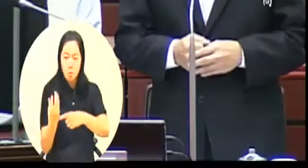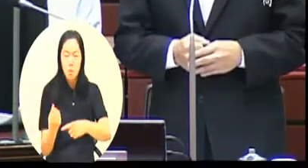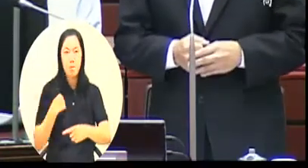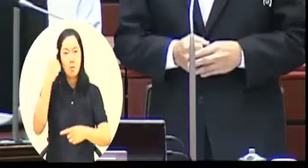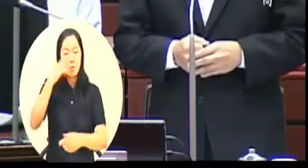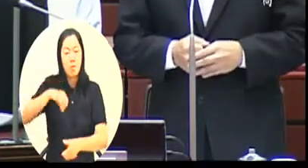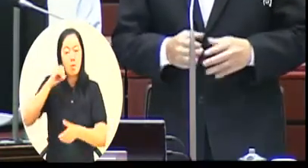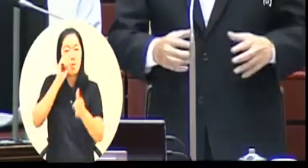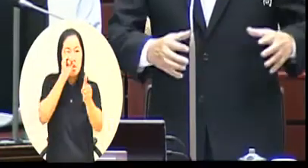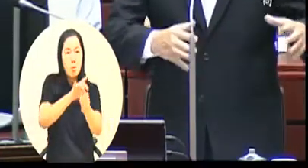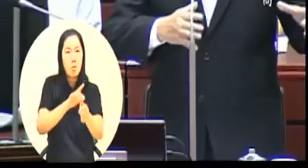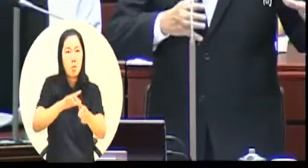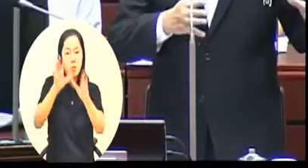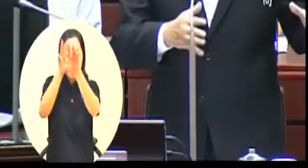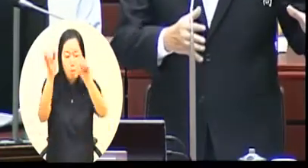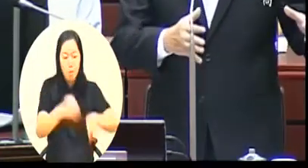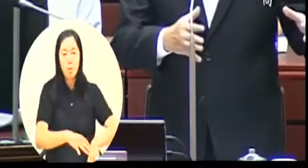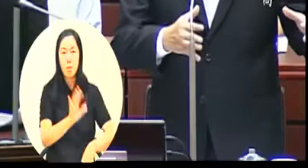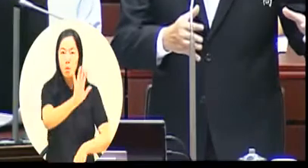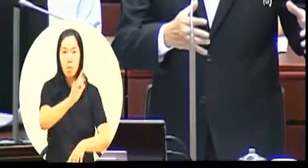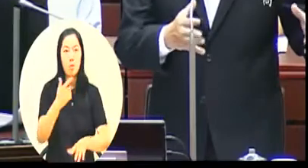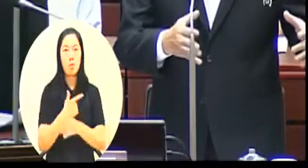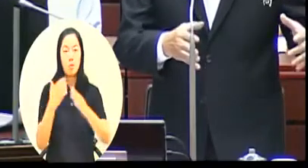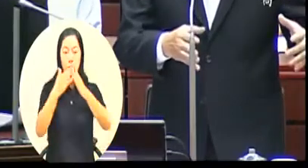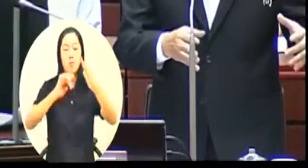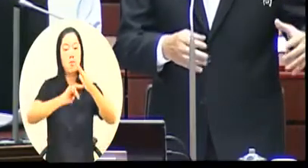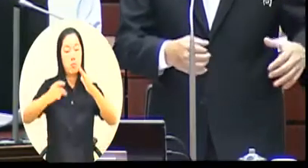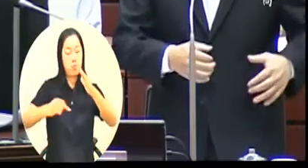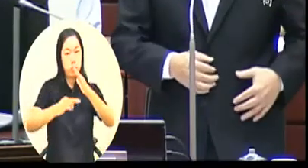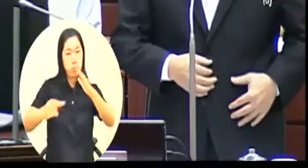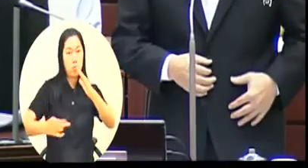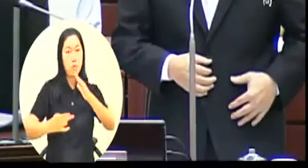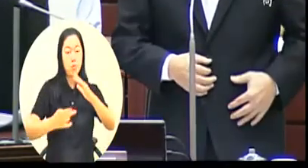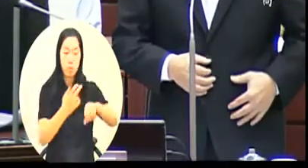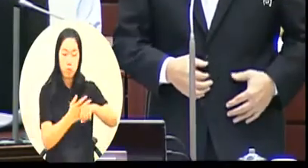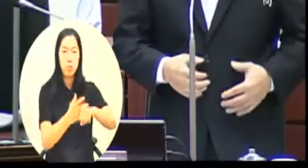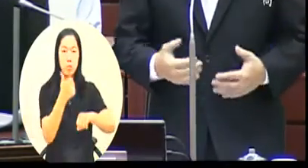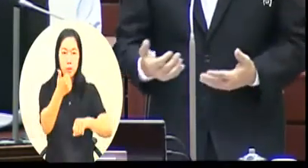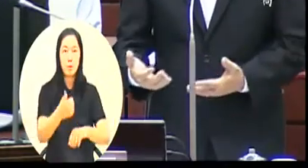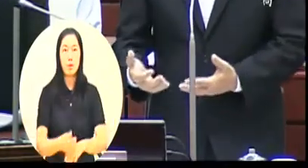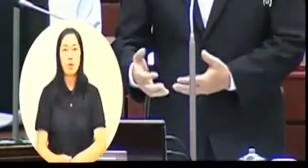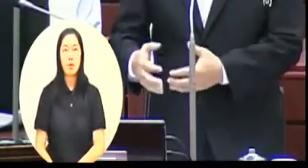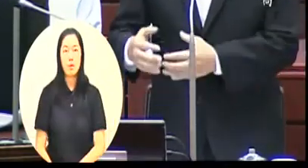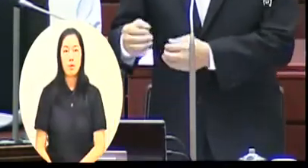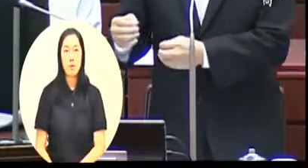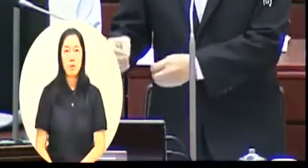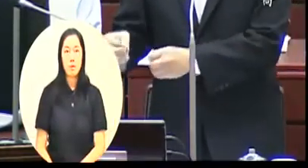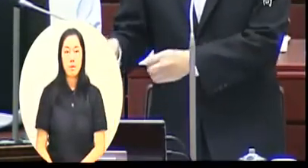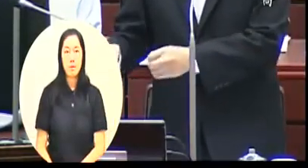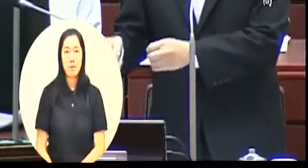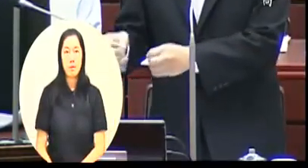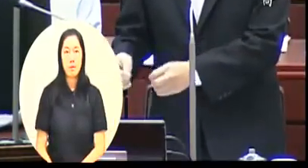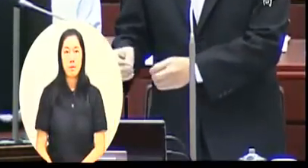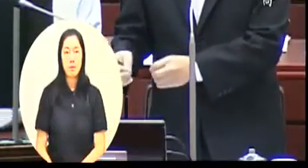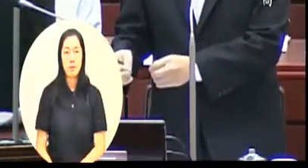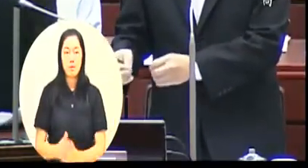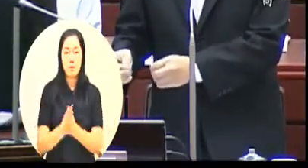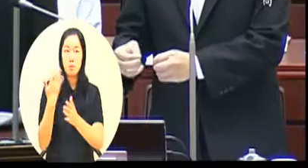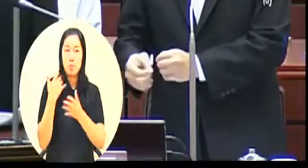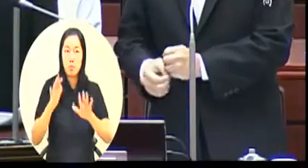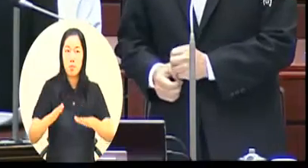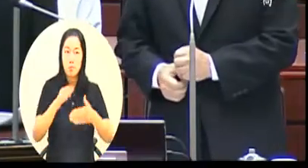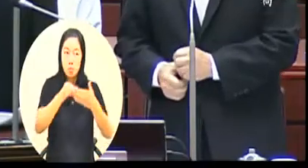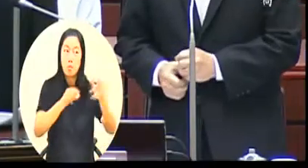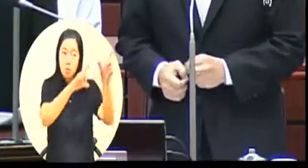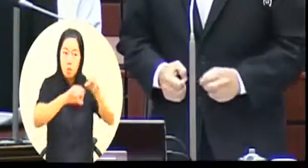拍掉电器，一个是用内装改造的方式来做处理，安尼个袂讲要按照现行的